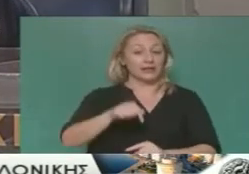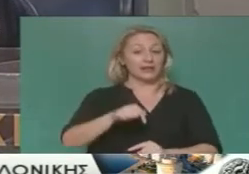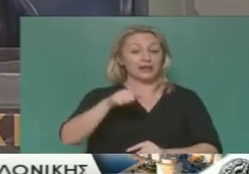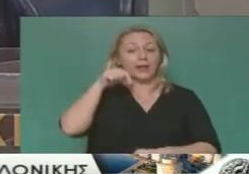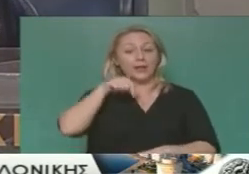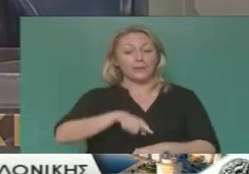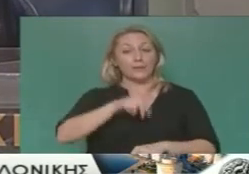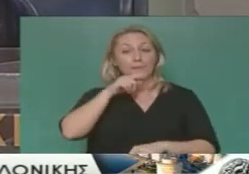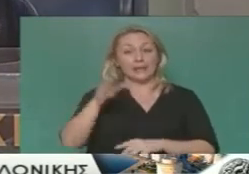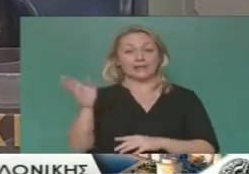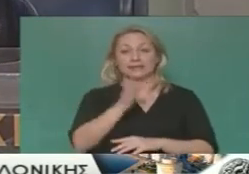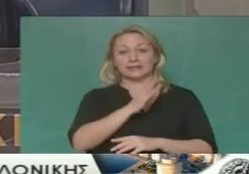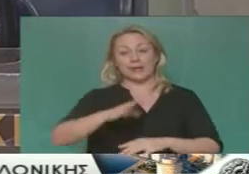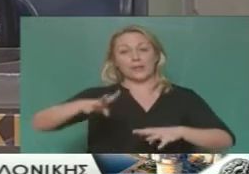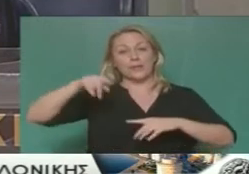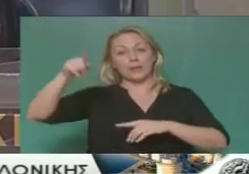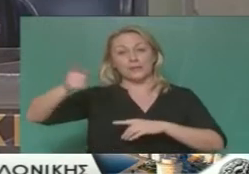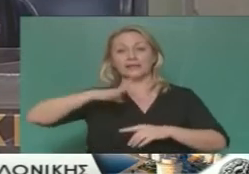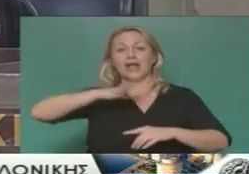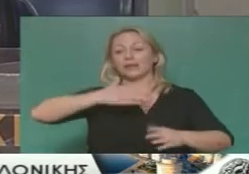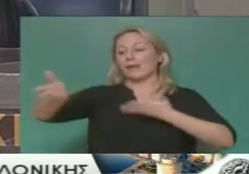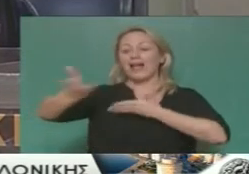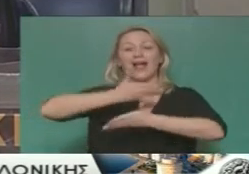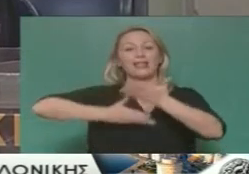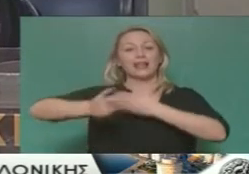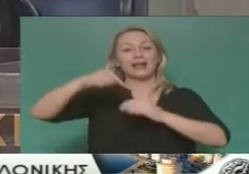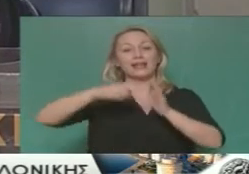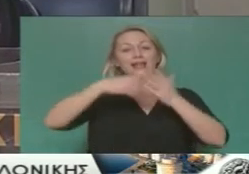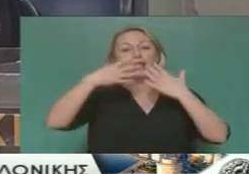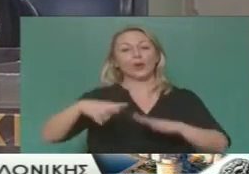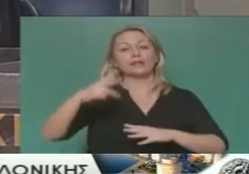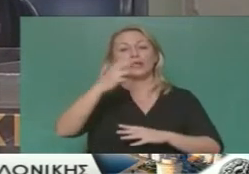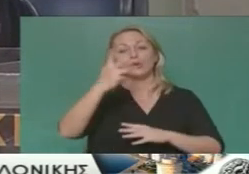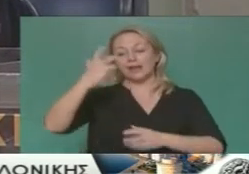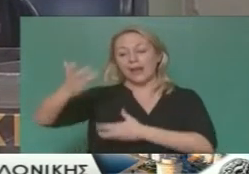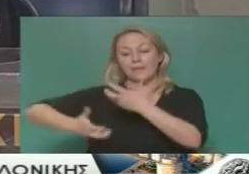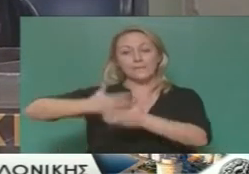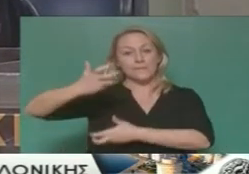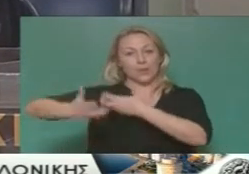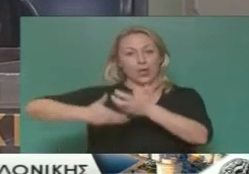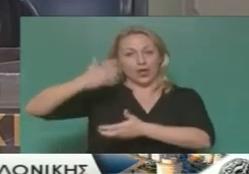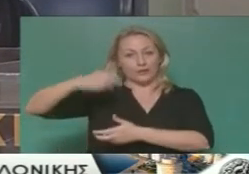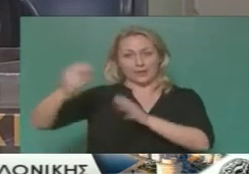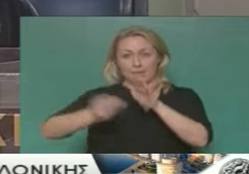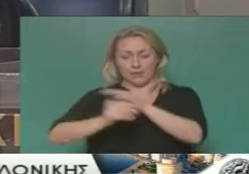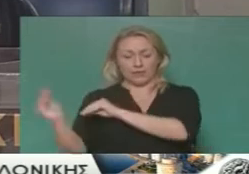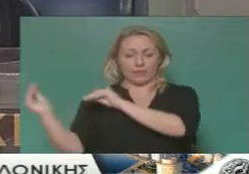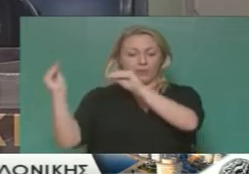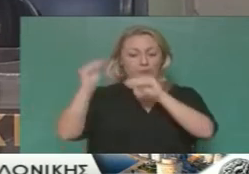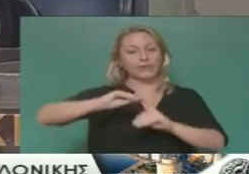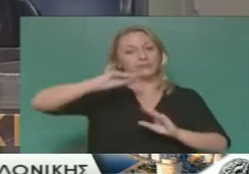στην Καθημάς Ανατολή και την ανταλλαγή των πληθυσμών το 1923. Τότε πρόσφυγες που ήρθαν στην προσφυγωμάνα